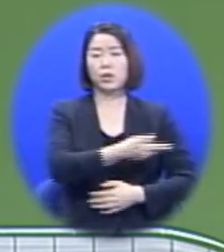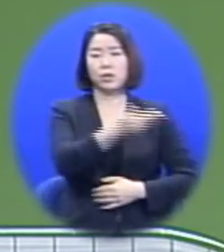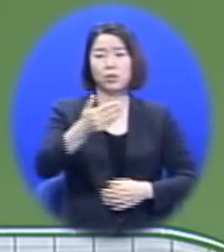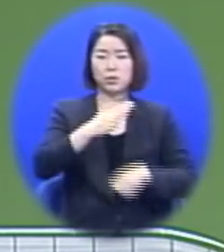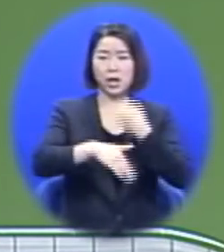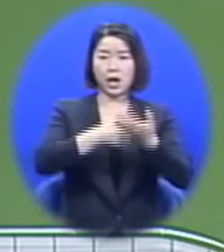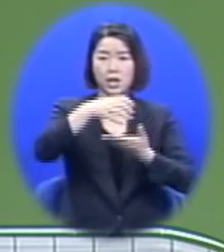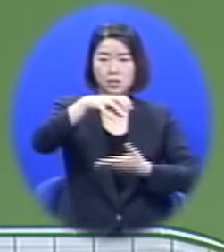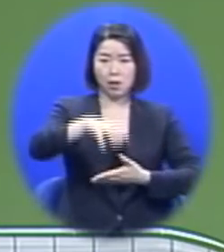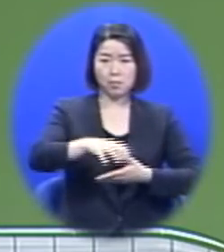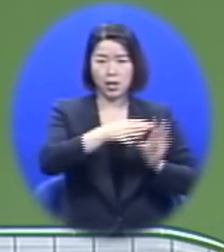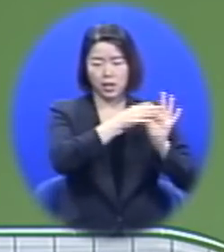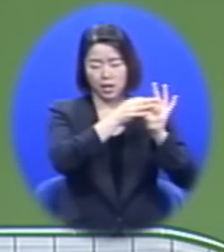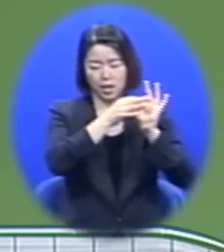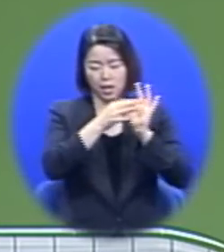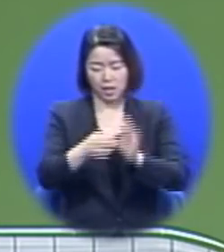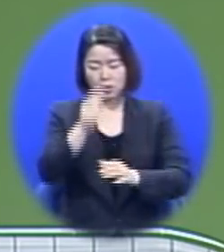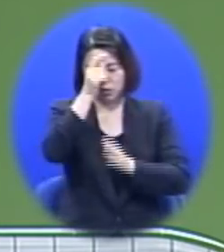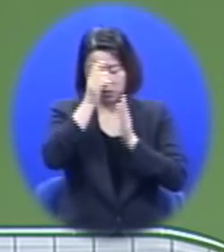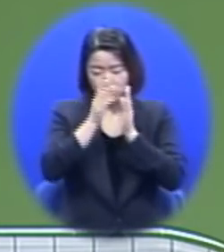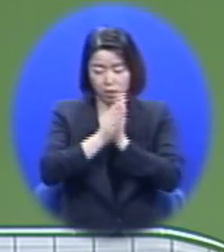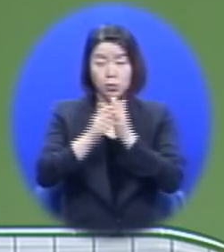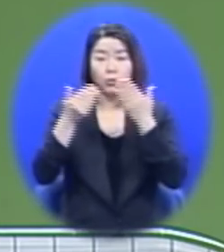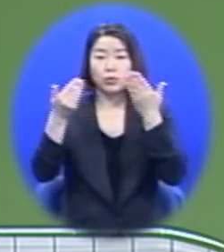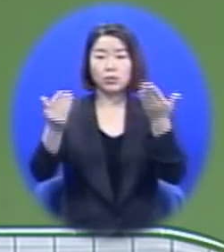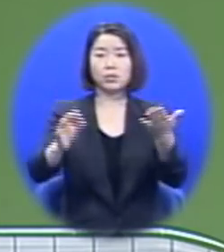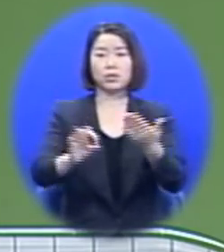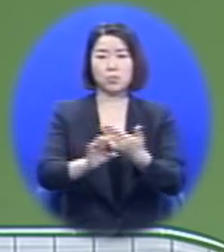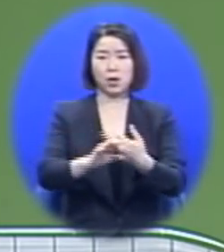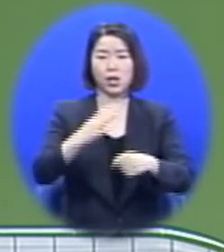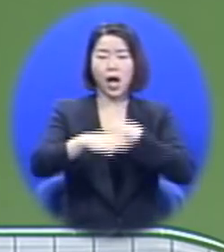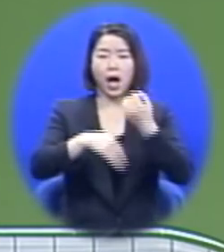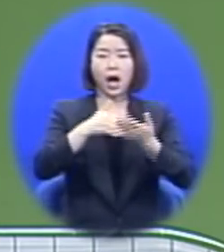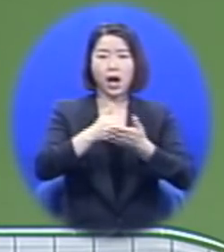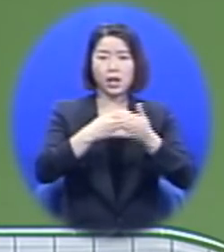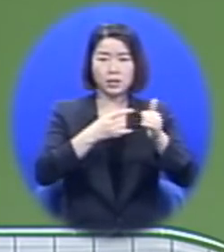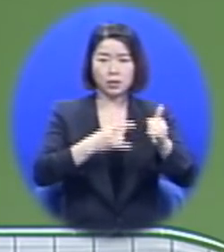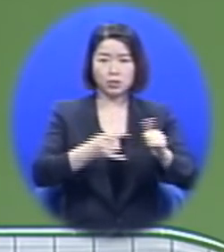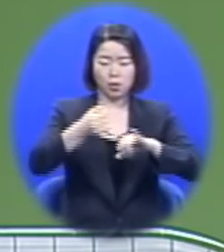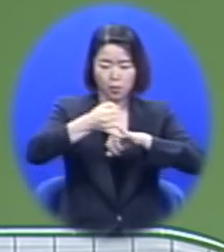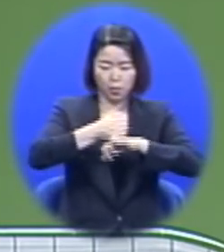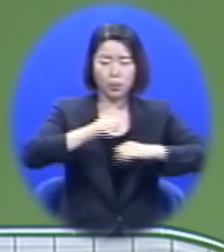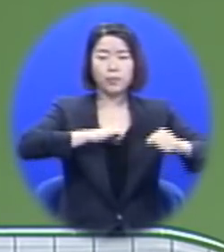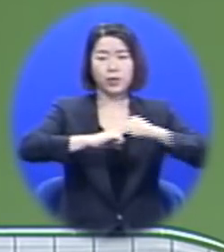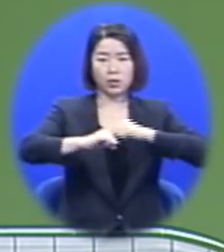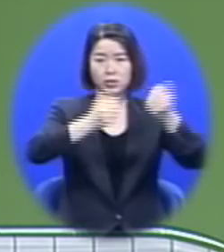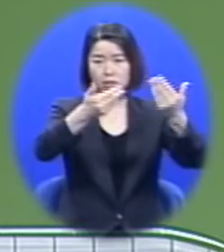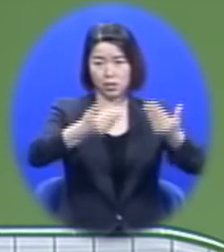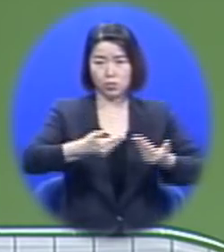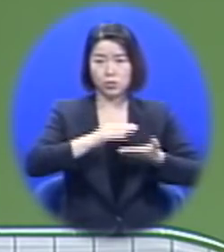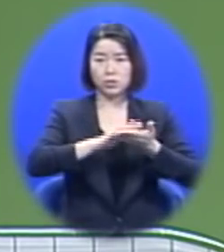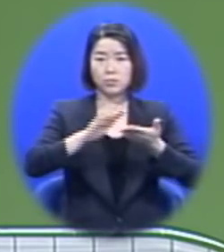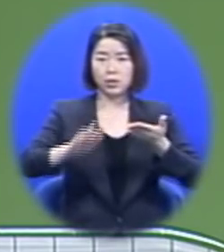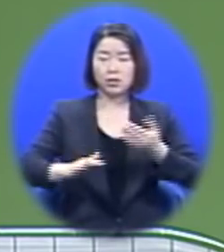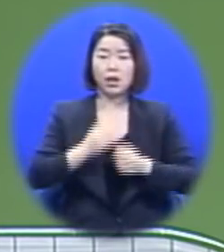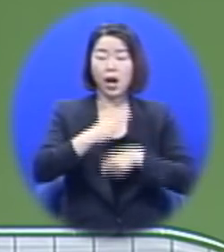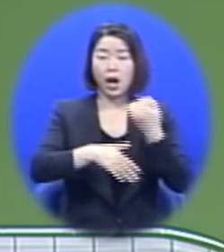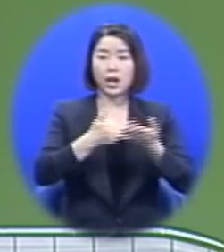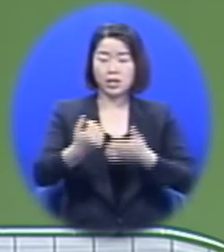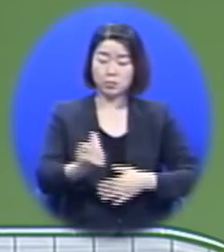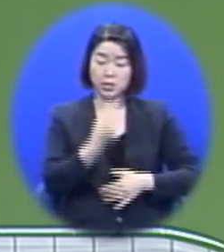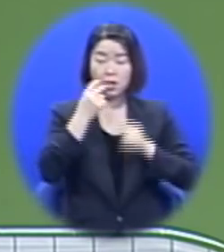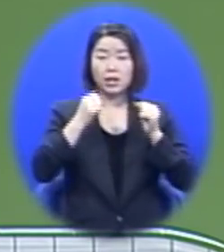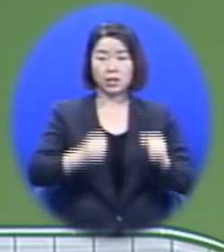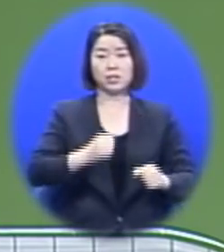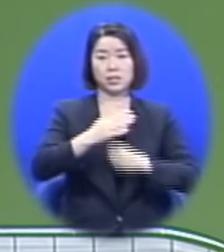앞에 계속해서 기도하면 그러면 하나님께서 반드시 역사하십니다. 하나님은 살아계신